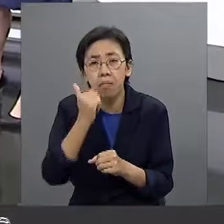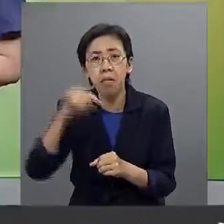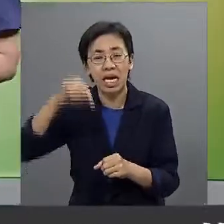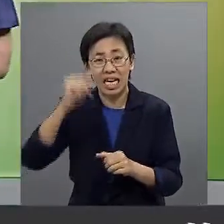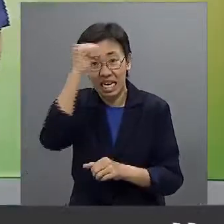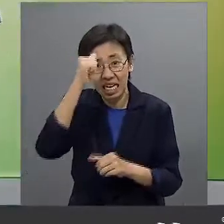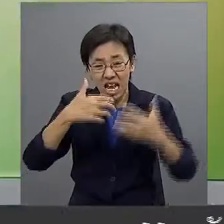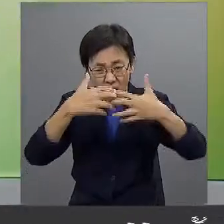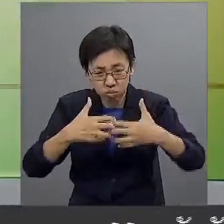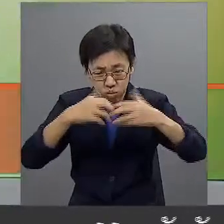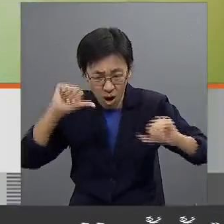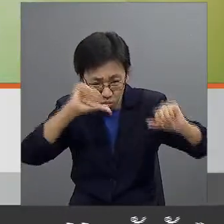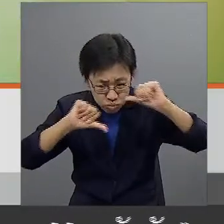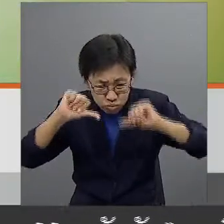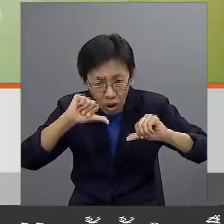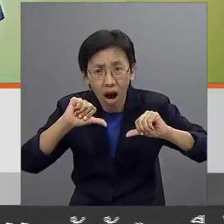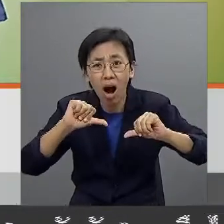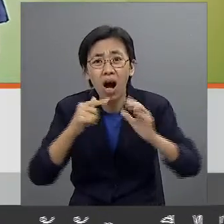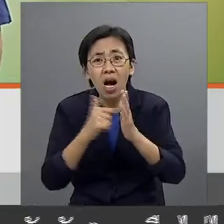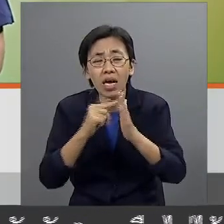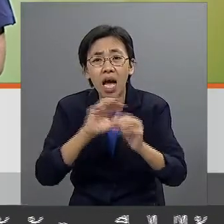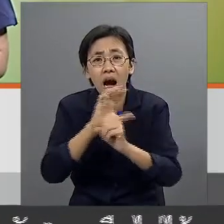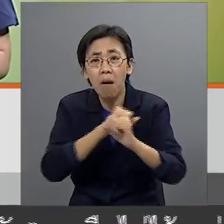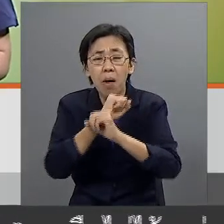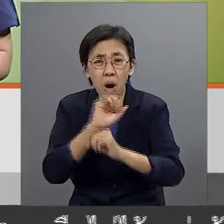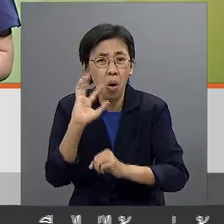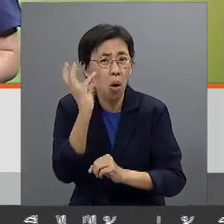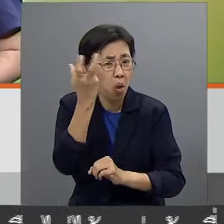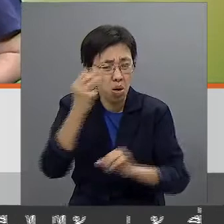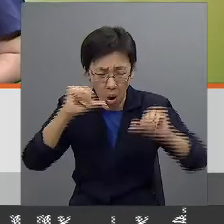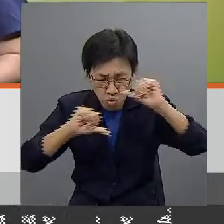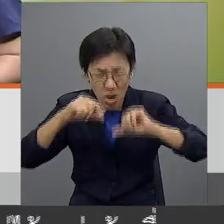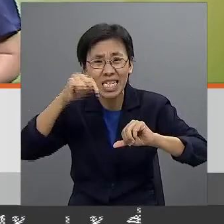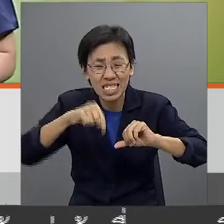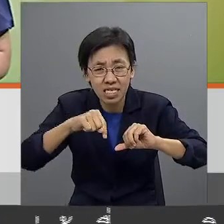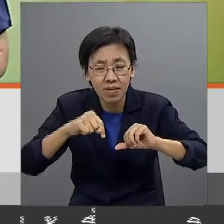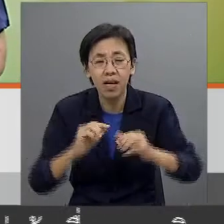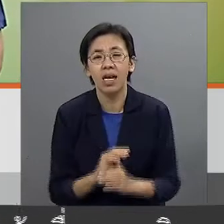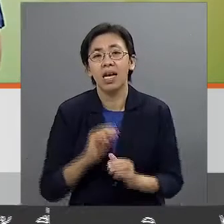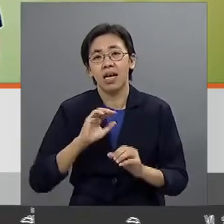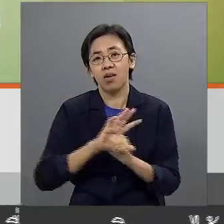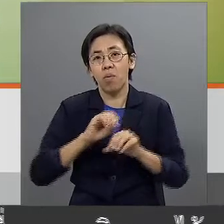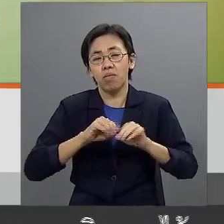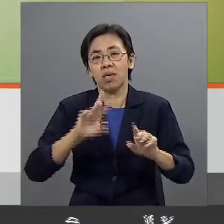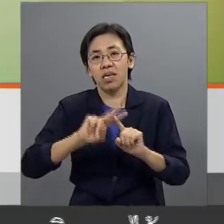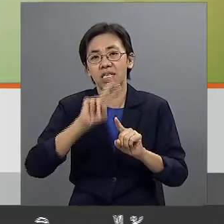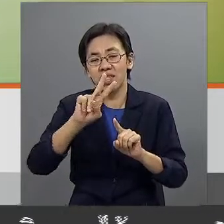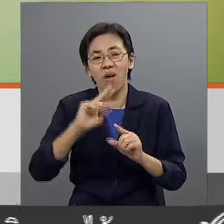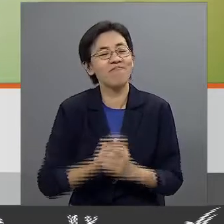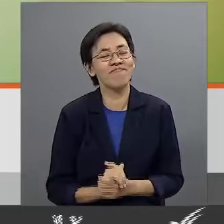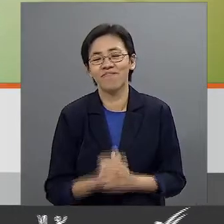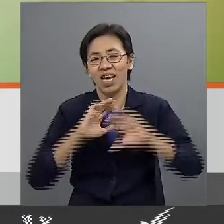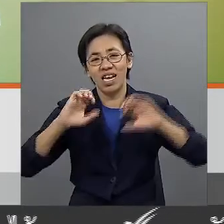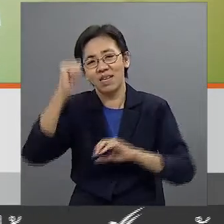โลกนะคะก็ชมคะการระบาดรอบที่สองก็ทำให้รัฐบาลอินเดียประกาศระงับการส่งออกวัคซีนชั่วคราวค่ะ